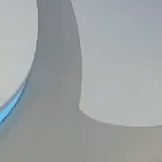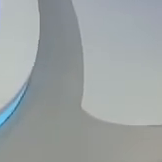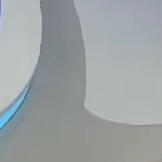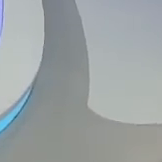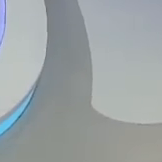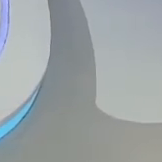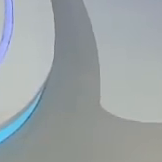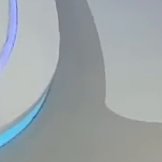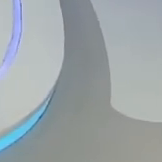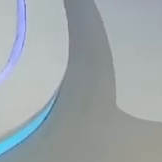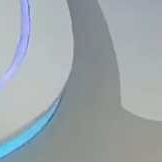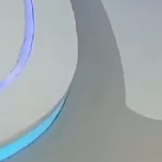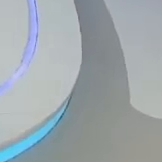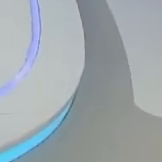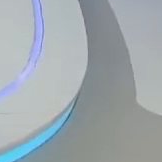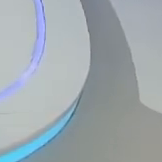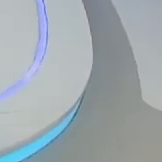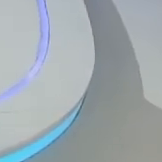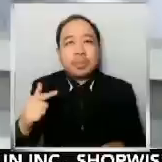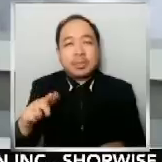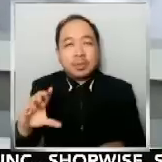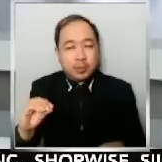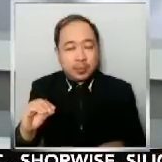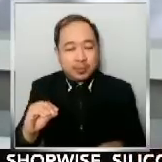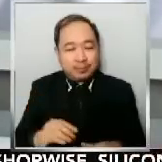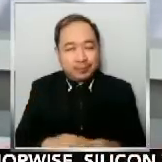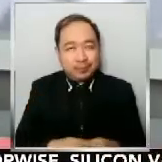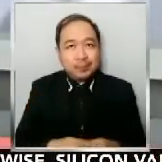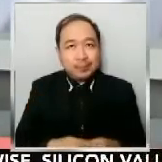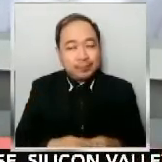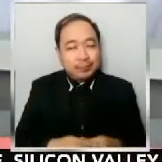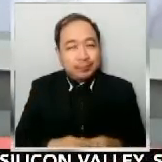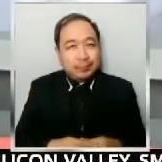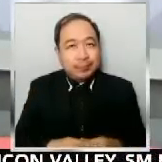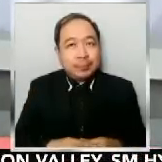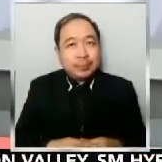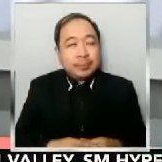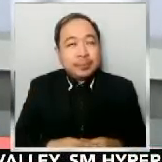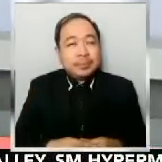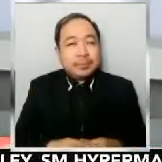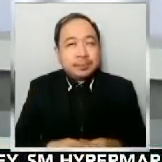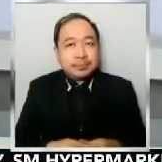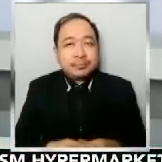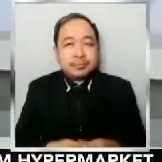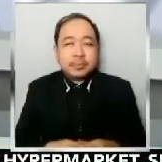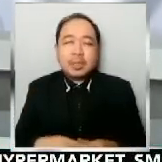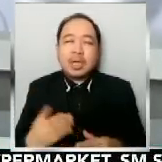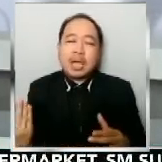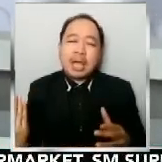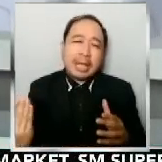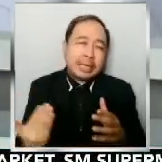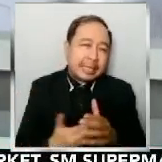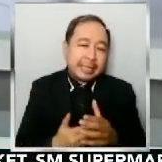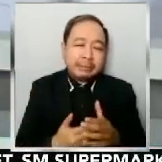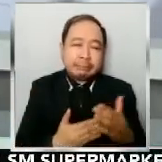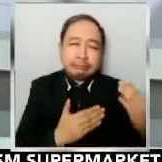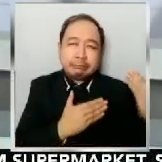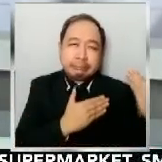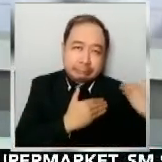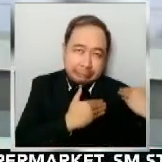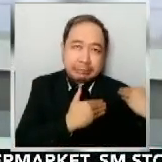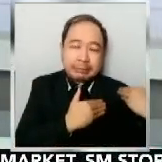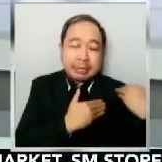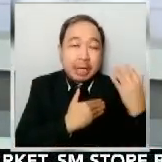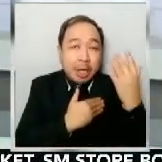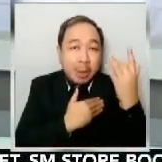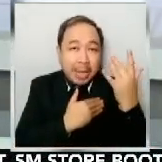Magandang gabi po, Luzon, Visayas at Mindanao. Pabigat bulsa na naman. Hanggang 5 pisong